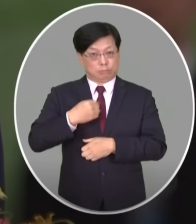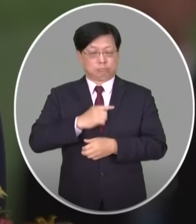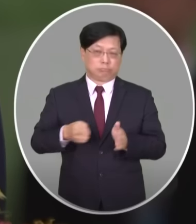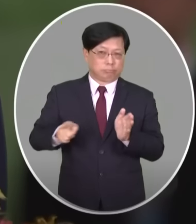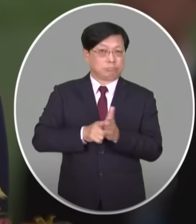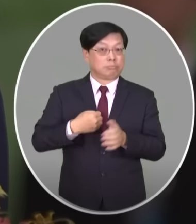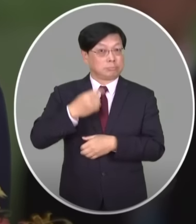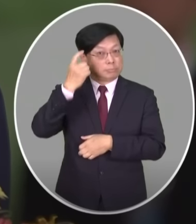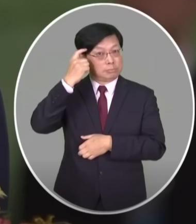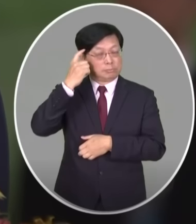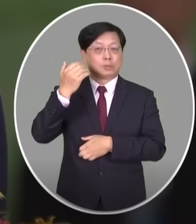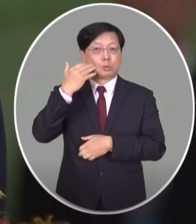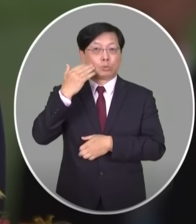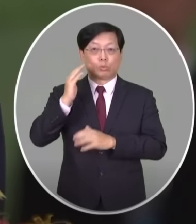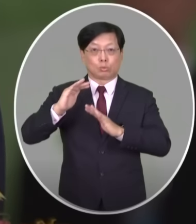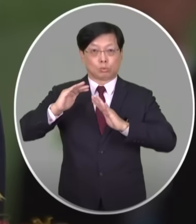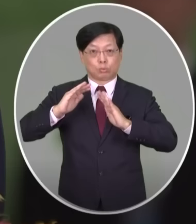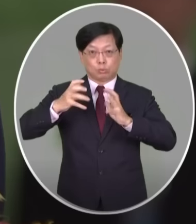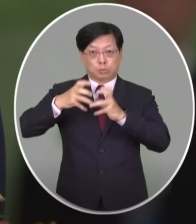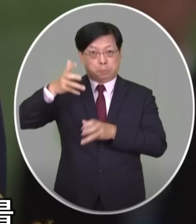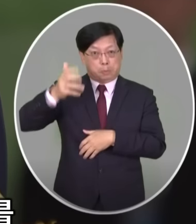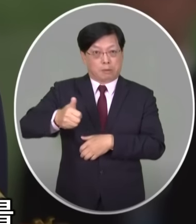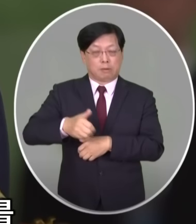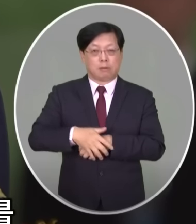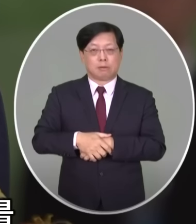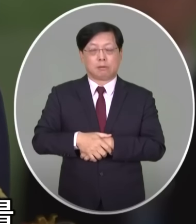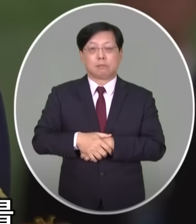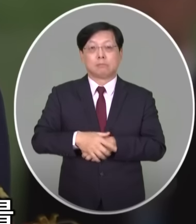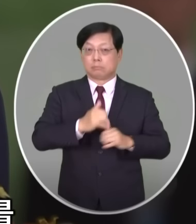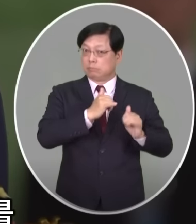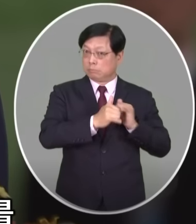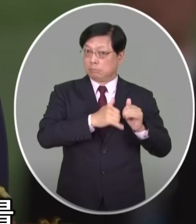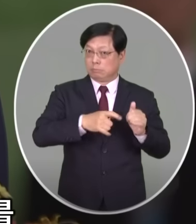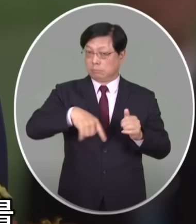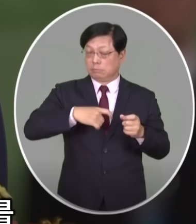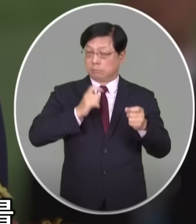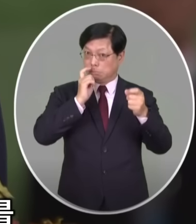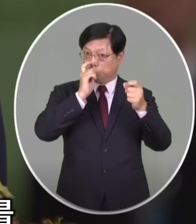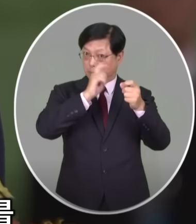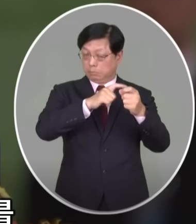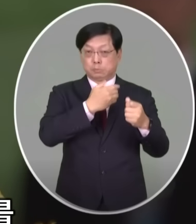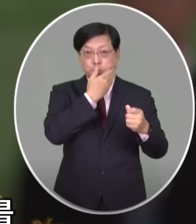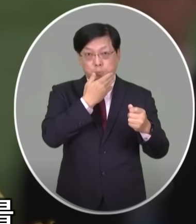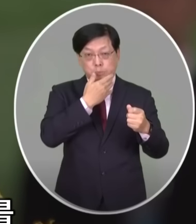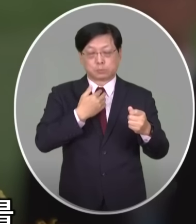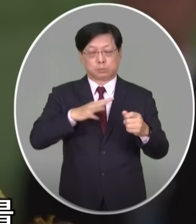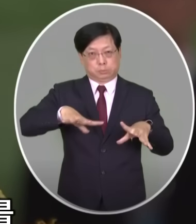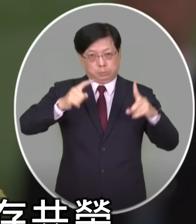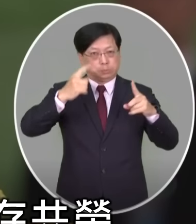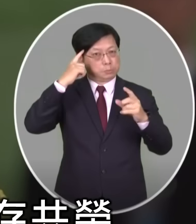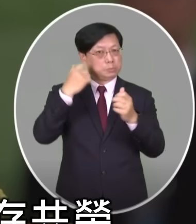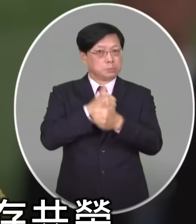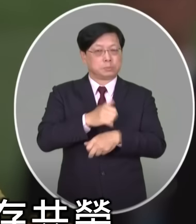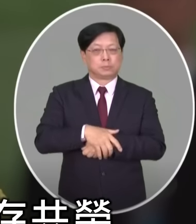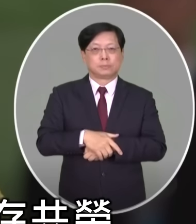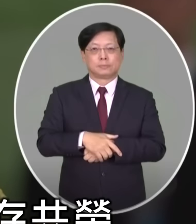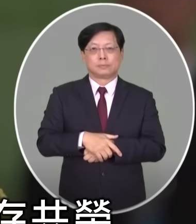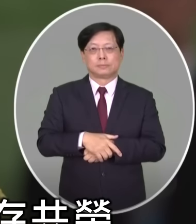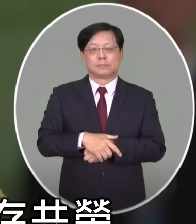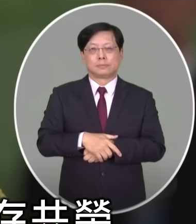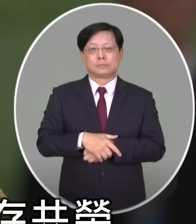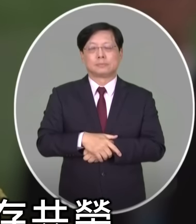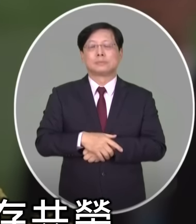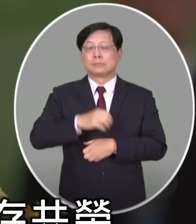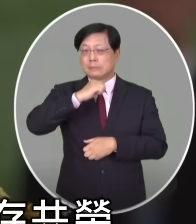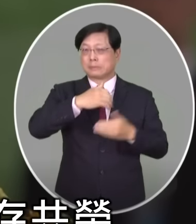为，如果国家领导人以人民福祉为最高考量，那么